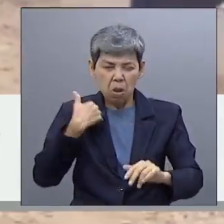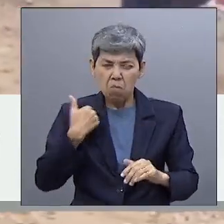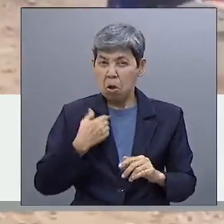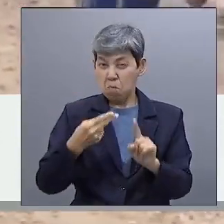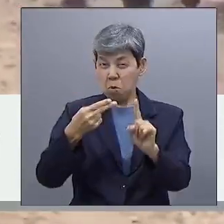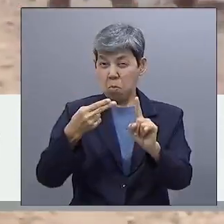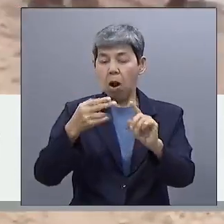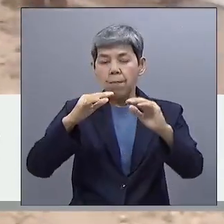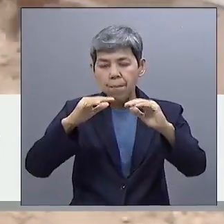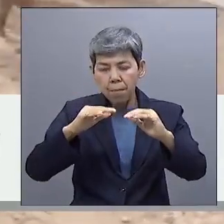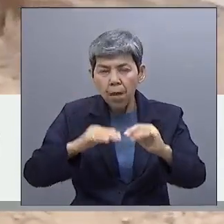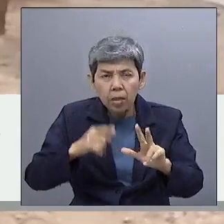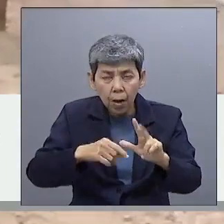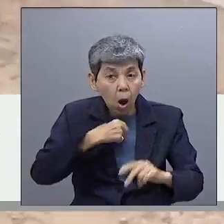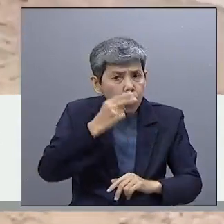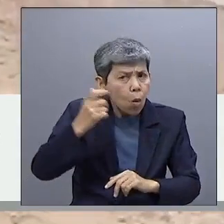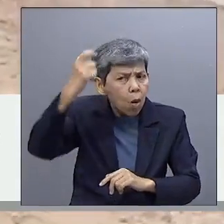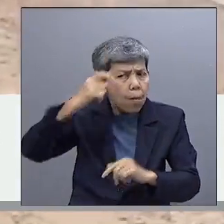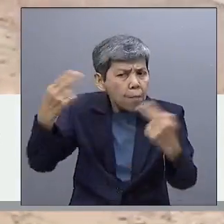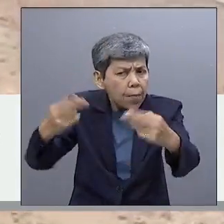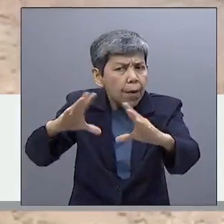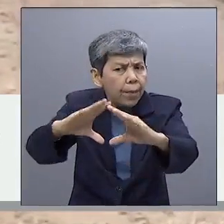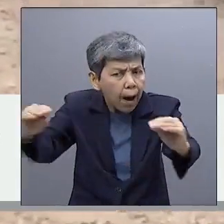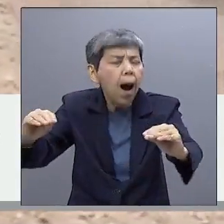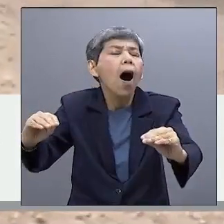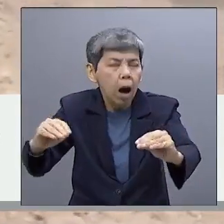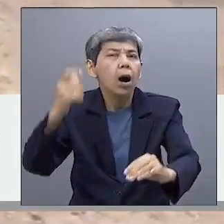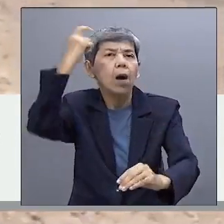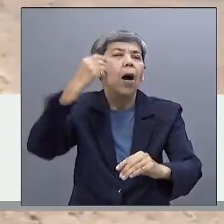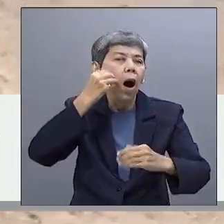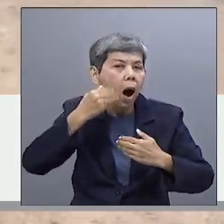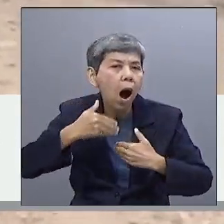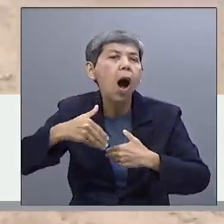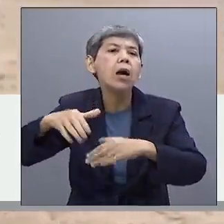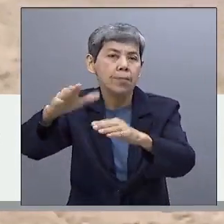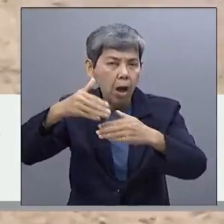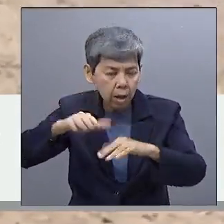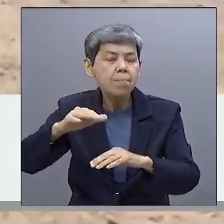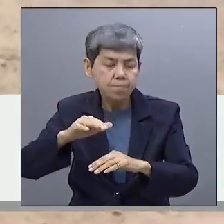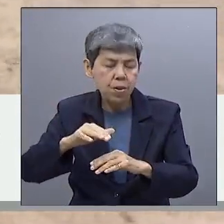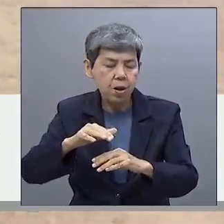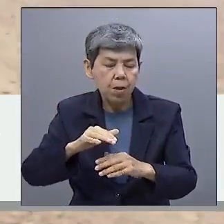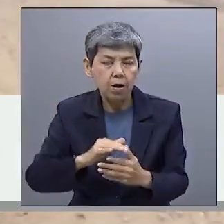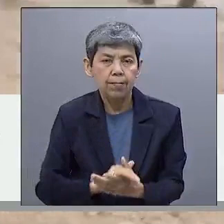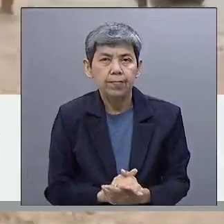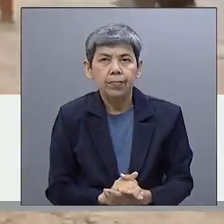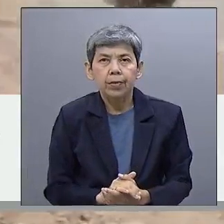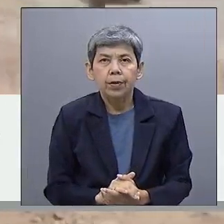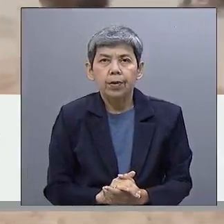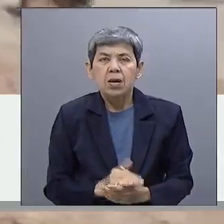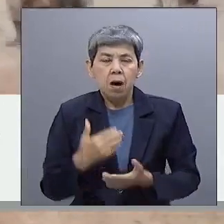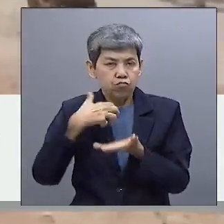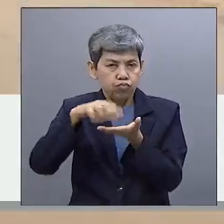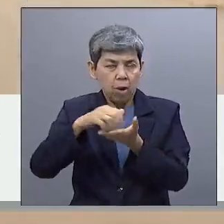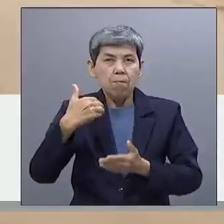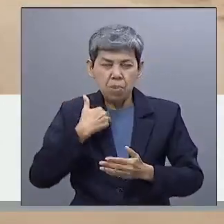10,000คนเนื่องจากเห็นว่าเหตุการณ์เริ่มสงบจึงทยอยเดินทางกลับภูมิลำเนาขณะเดียวกันก็มีราย